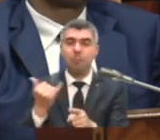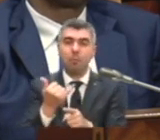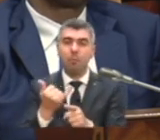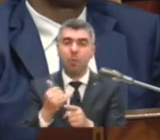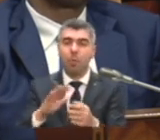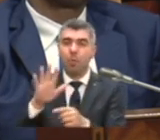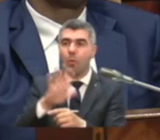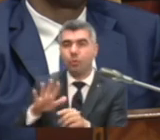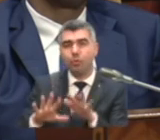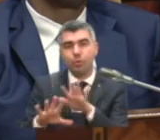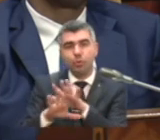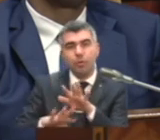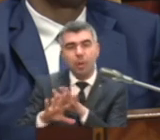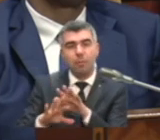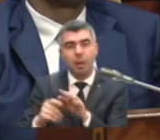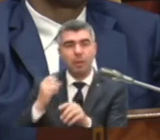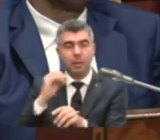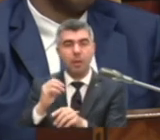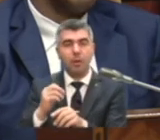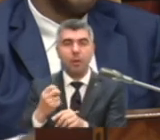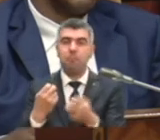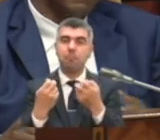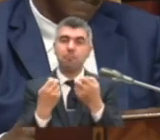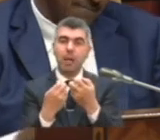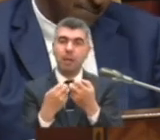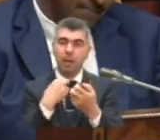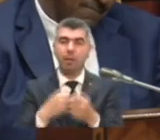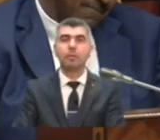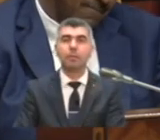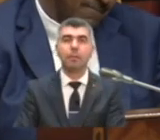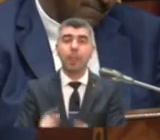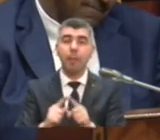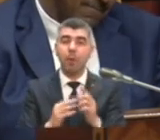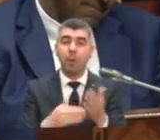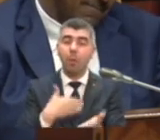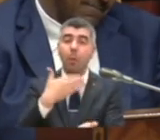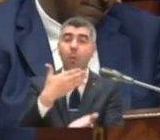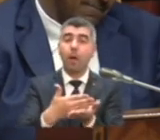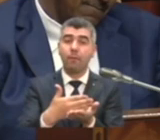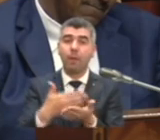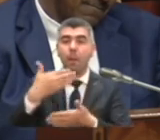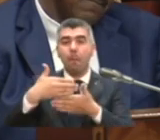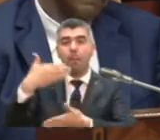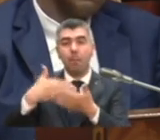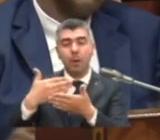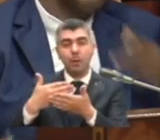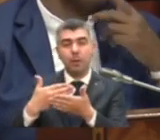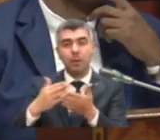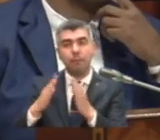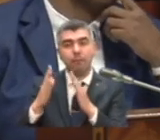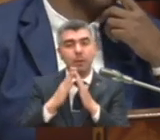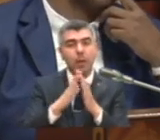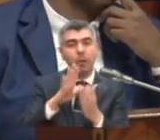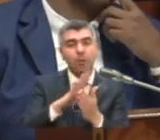اجتماعيا واقتصاديا. نذكر من بين هذه التاثيرات توقفت اوراش البناء وبقت الاغلبيه ديال العمال في